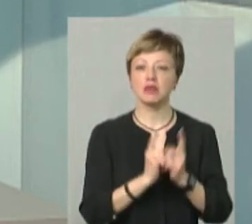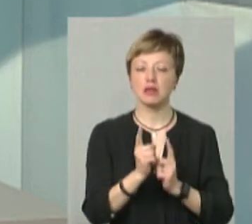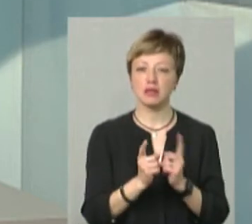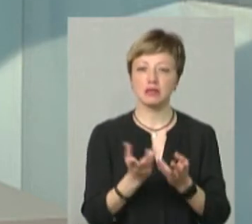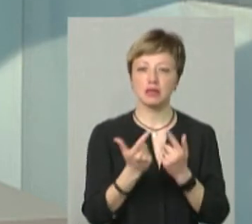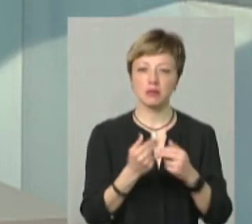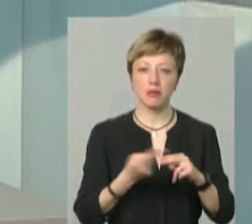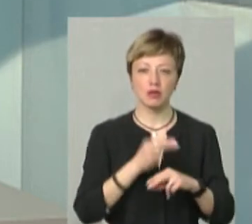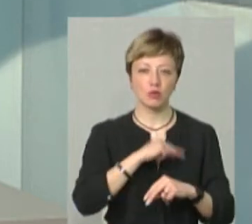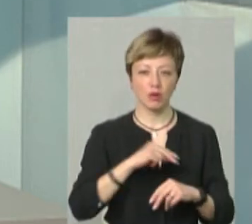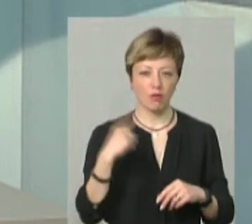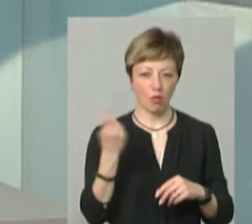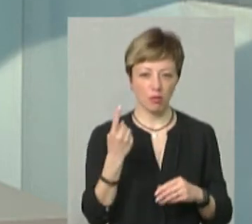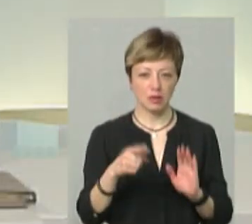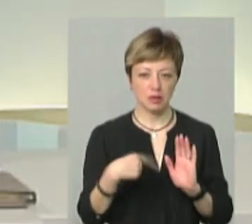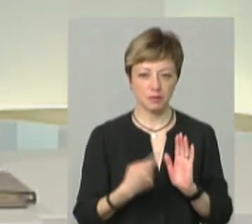кількість безробітних в області?